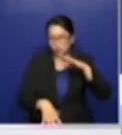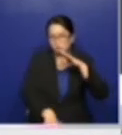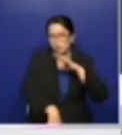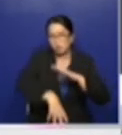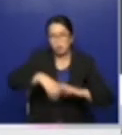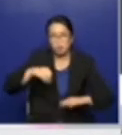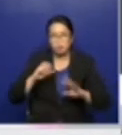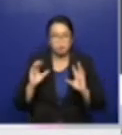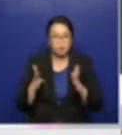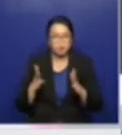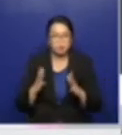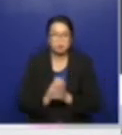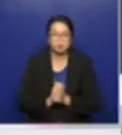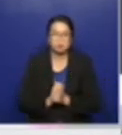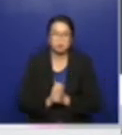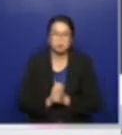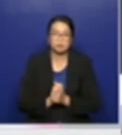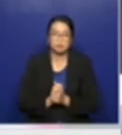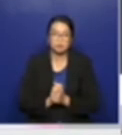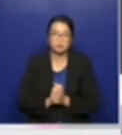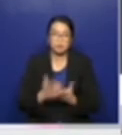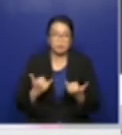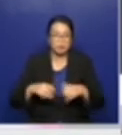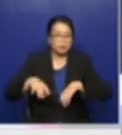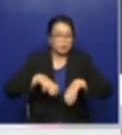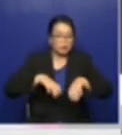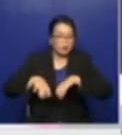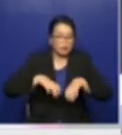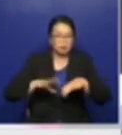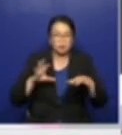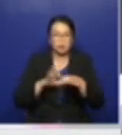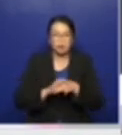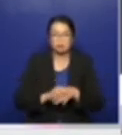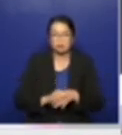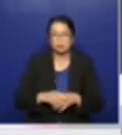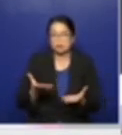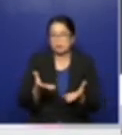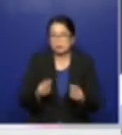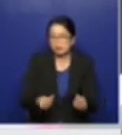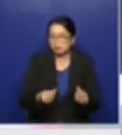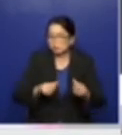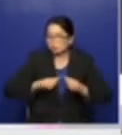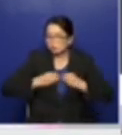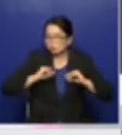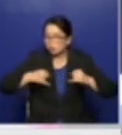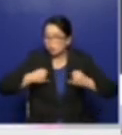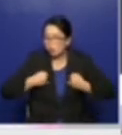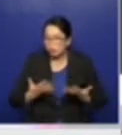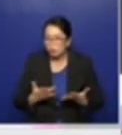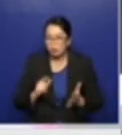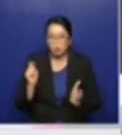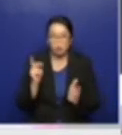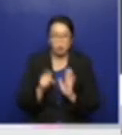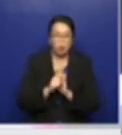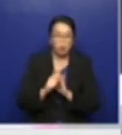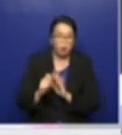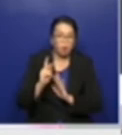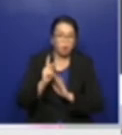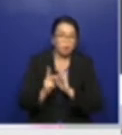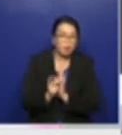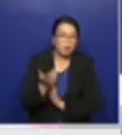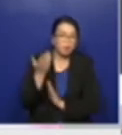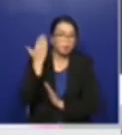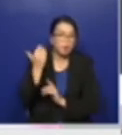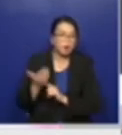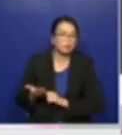ใช้แล้วก็บริหารจัดการเรื่องถือครองที่ดินอย่างเป็นธรรมออกกฎหมายเพิ่งเข้ามาเมื่อวันส